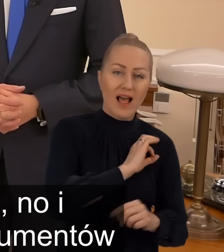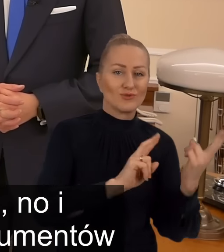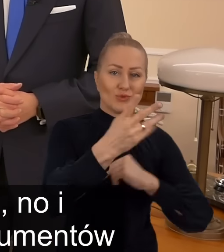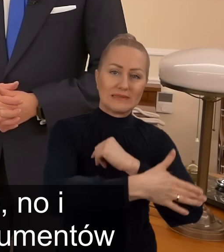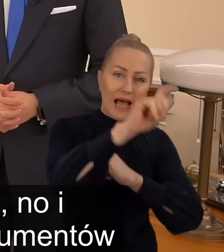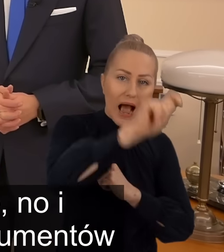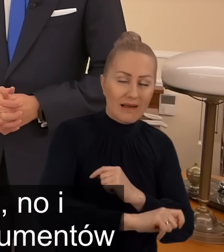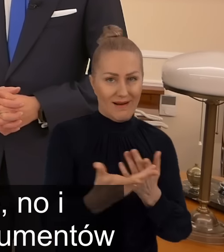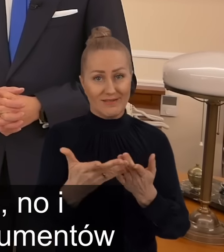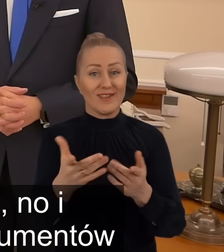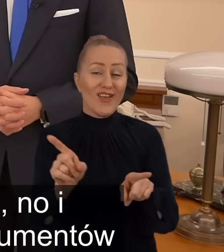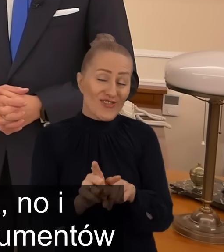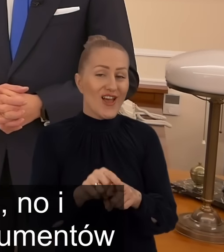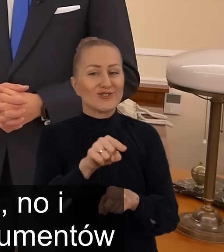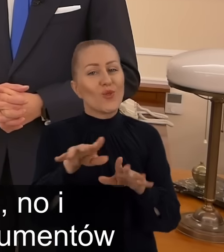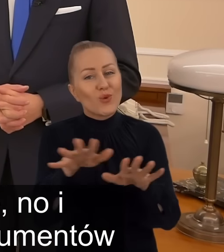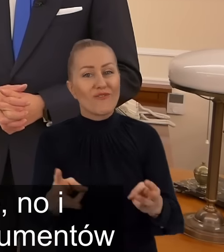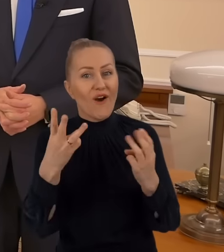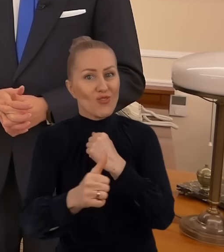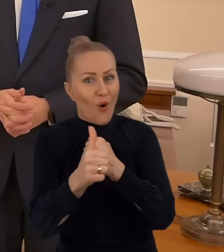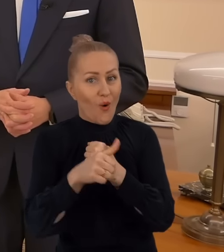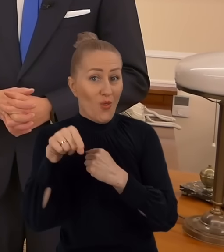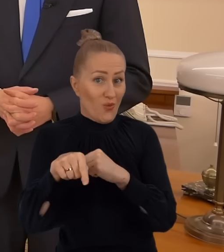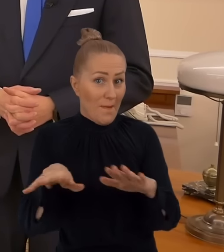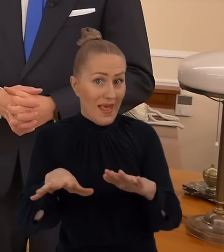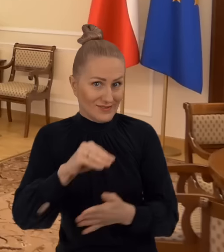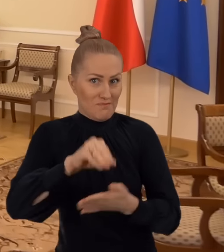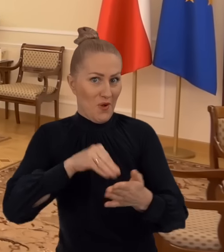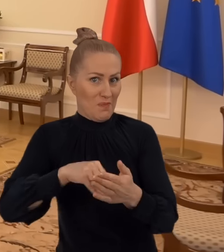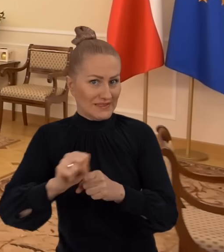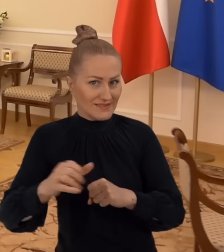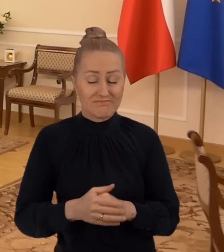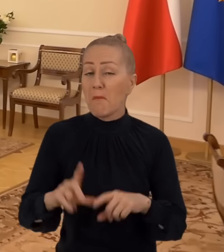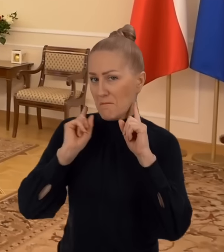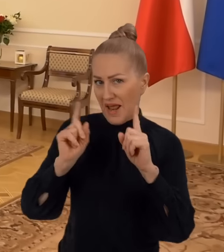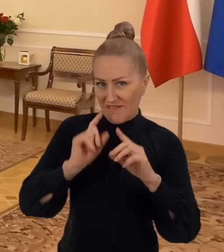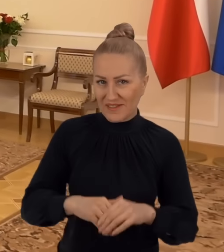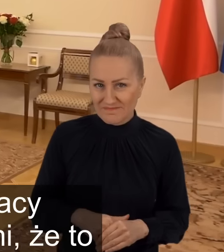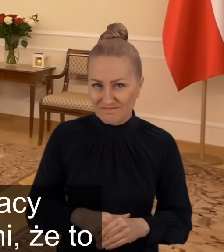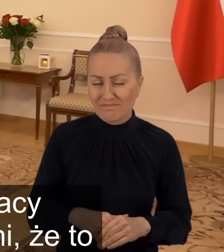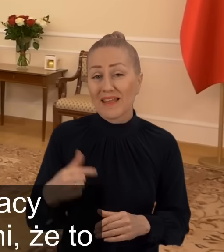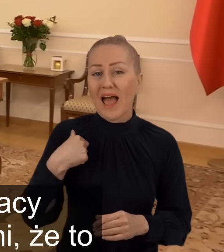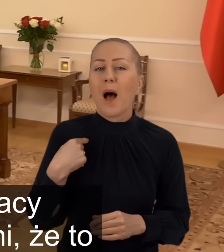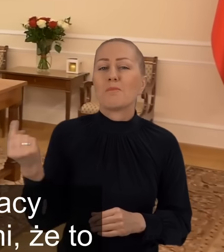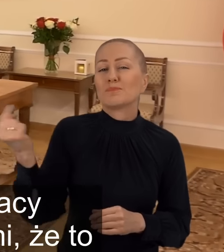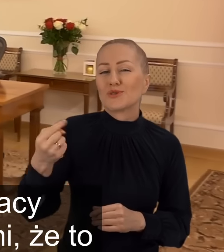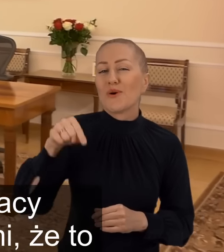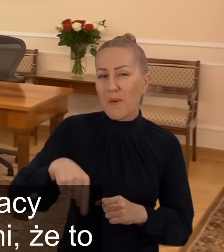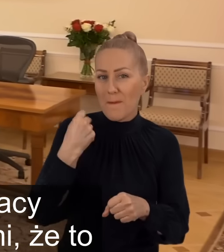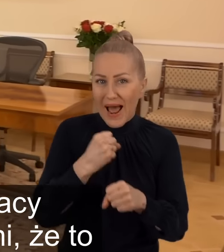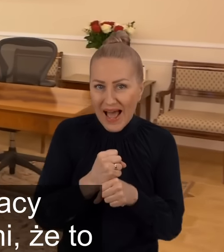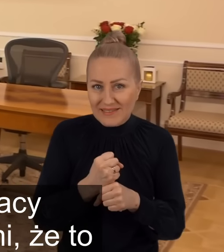zagraniczne. No i przede wszystkim dużo ważnych dokumentów jest tutaj podpisywanych. To prawda. Kiedy przychodziłem tutaj do